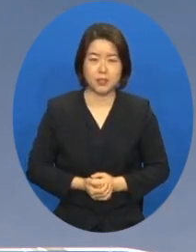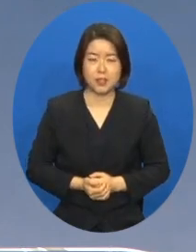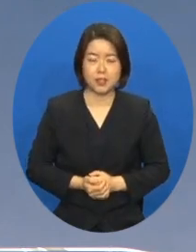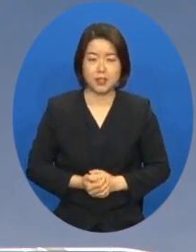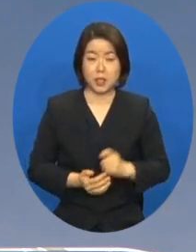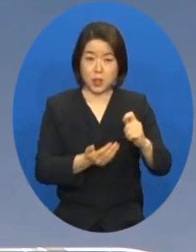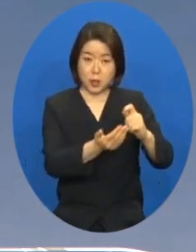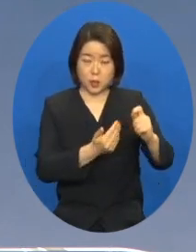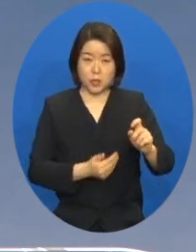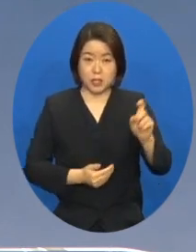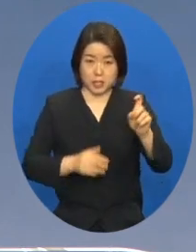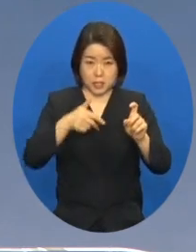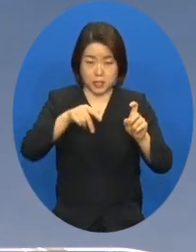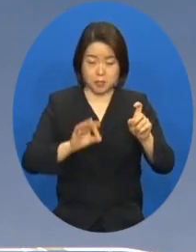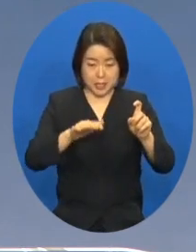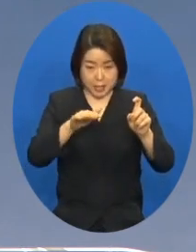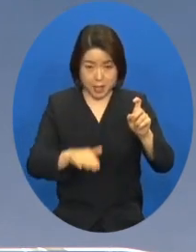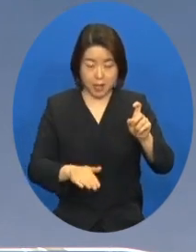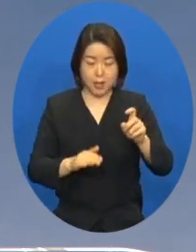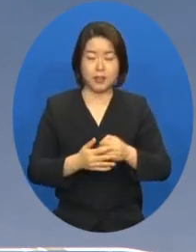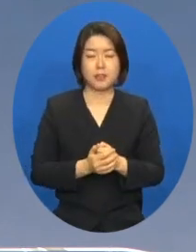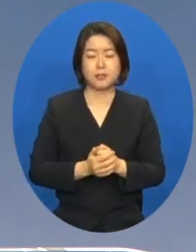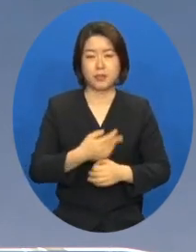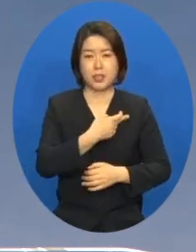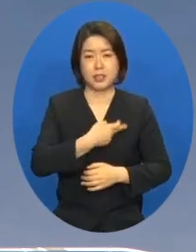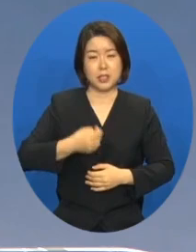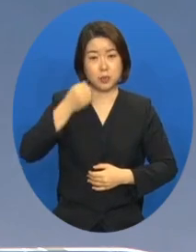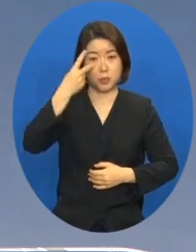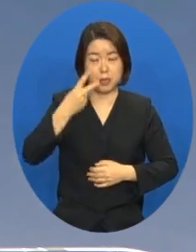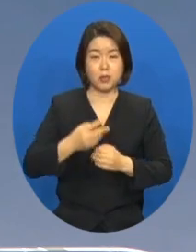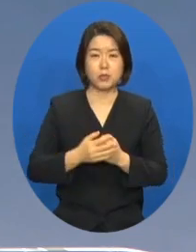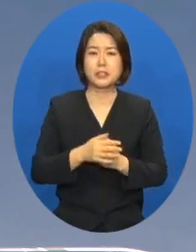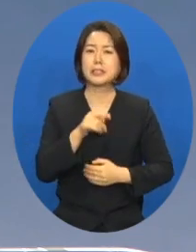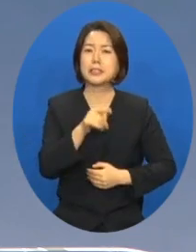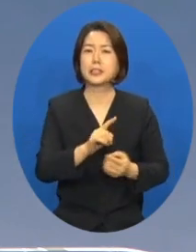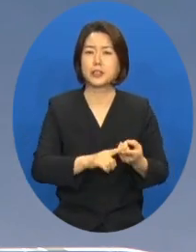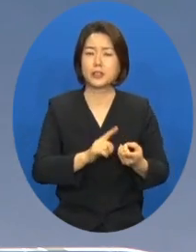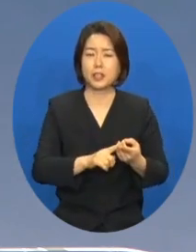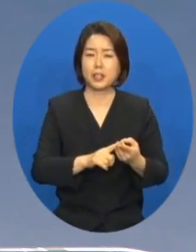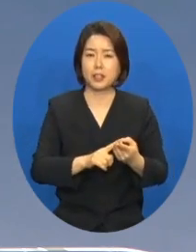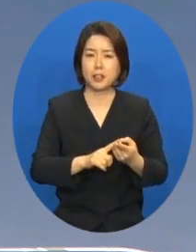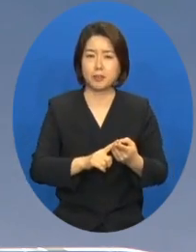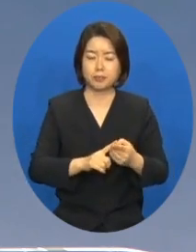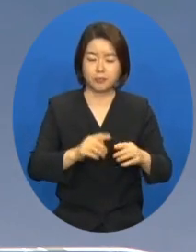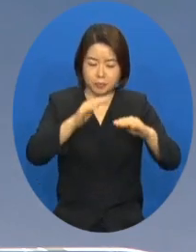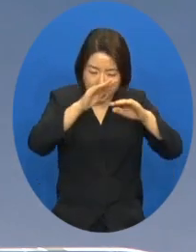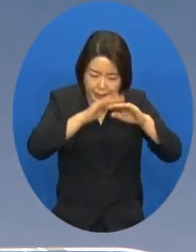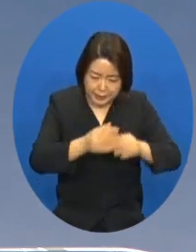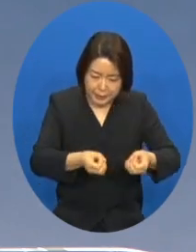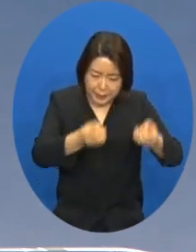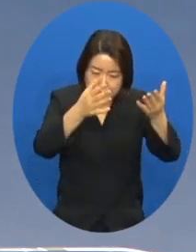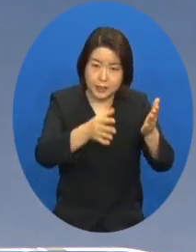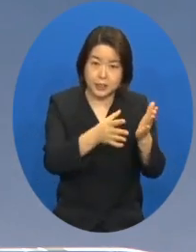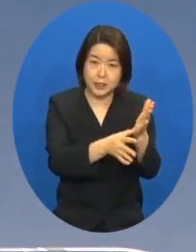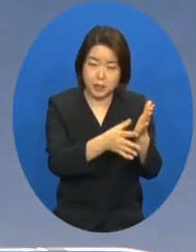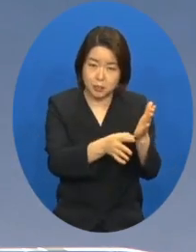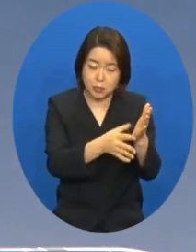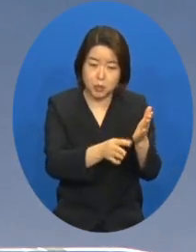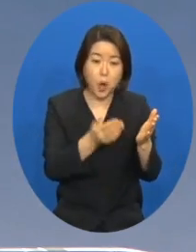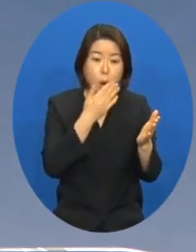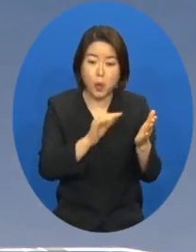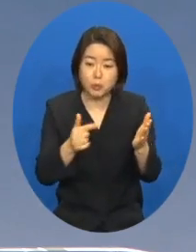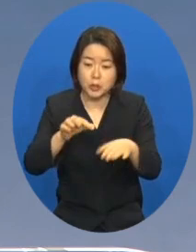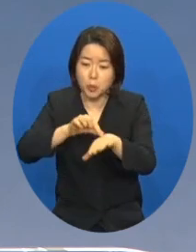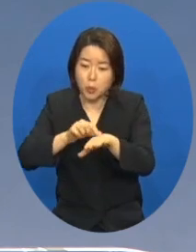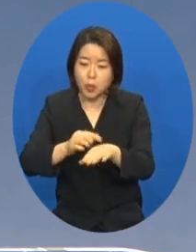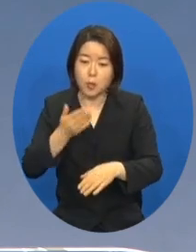고린도전서 10장 하반부에서 사도 바울은 이것을 제사 드렸던 고기, 음식을 먹어도 되느냐